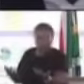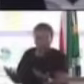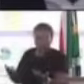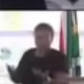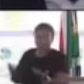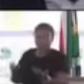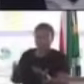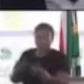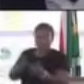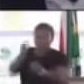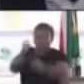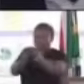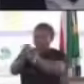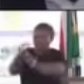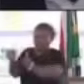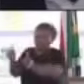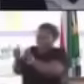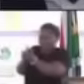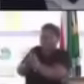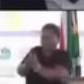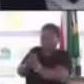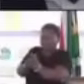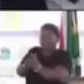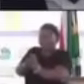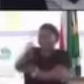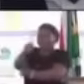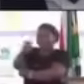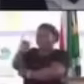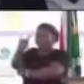sibali wami Mike mambuya khulu